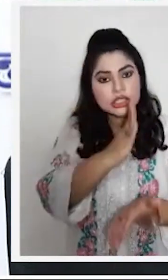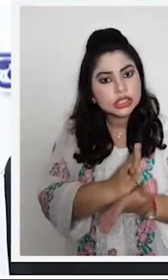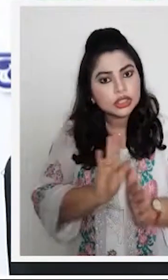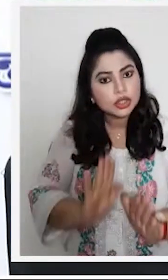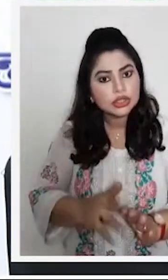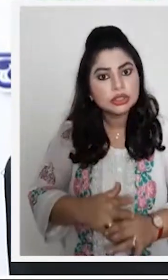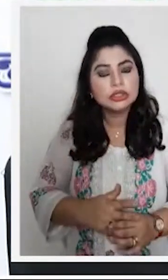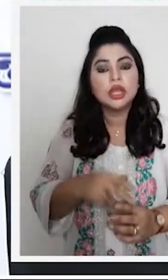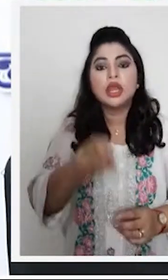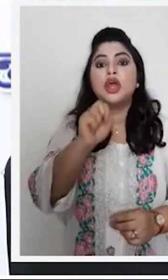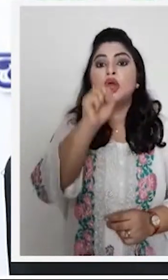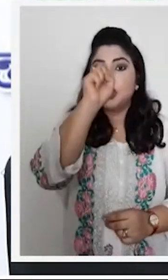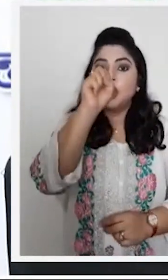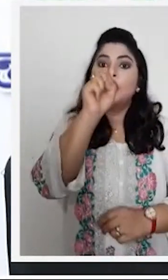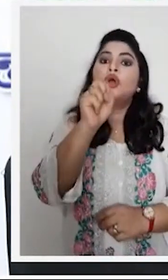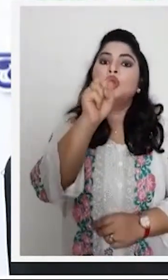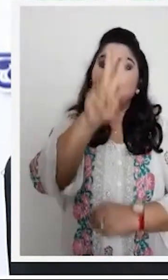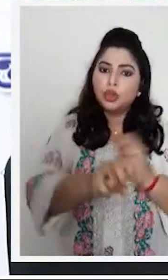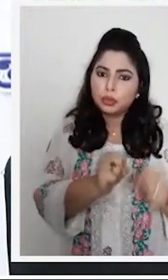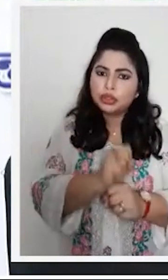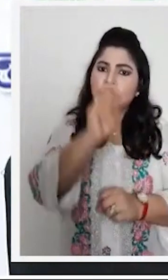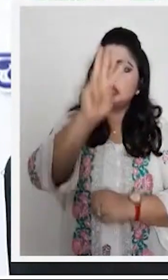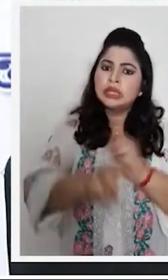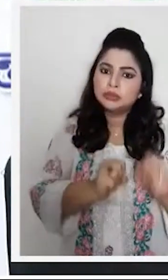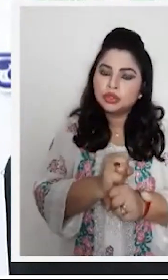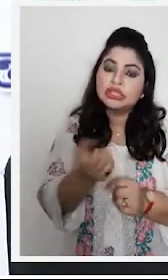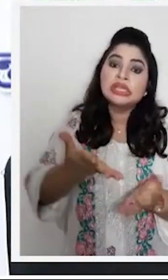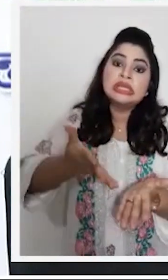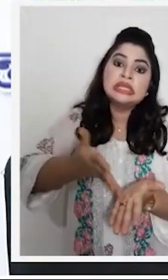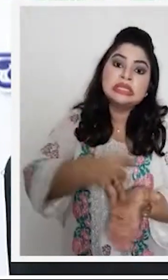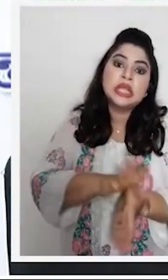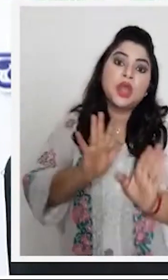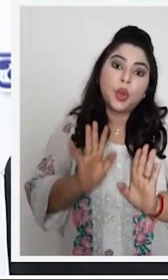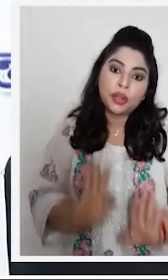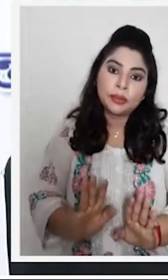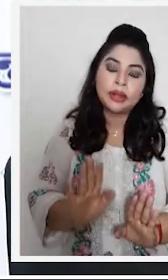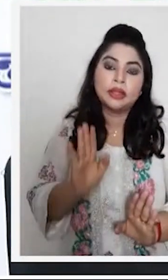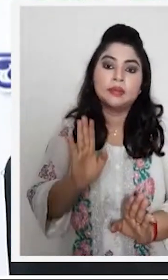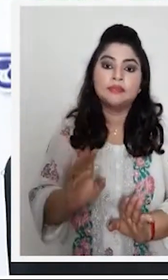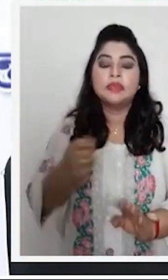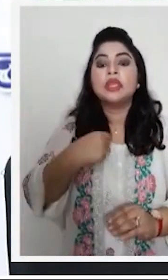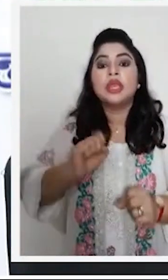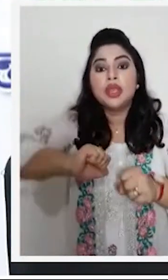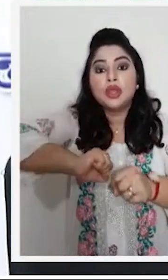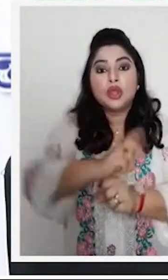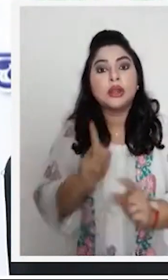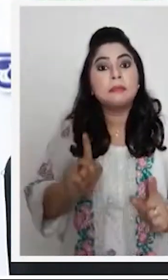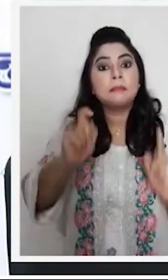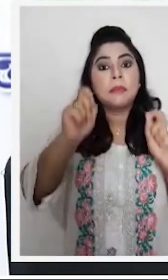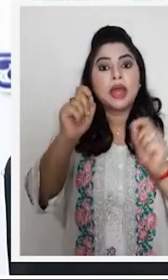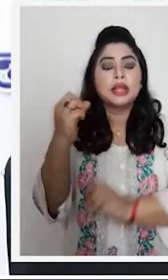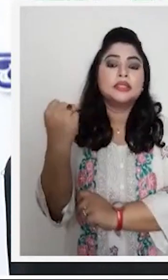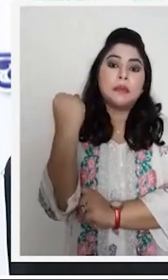অনুযায়ী করোনা পরিস্থিতি 1, 2 বা 3 মাসে শেষ হচ্ছে না, এটি 2 থেকে 3 বছর বা তার চেয়েও বেশি দিন স্থায়ী